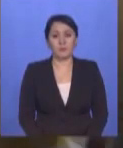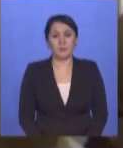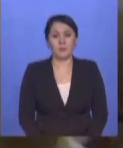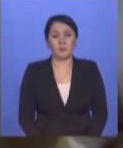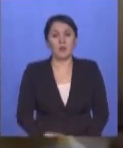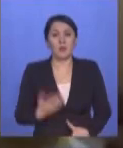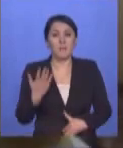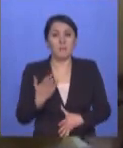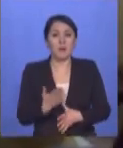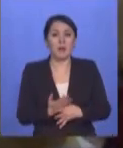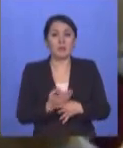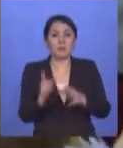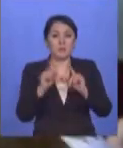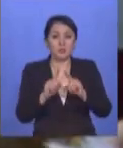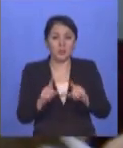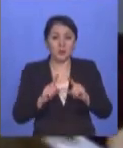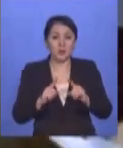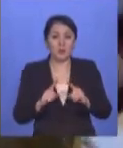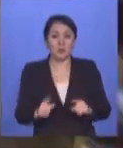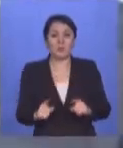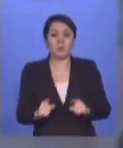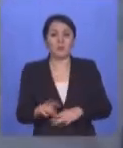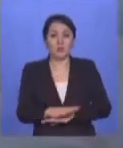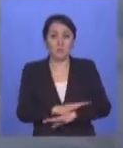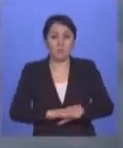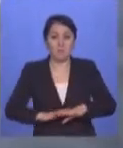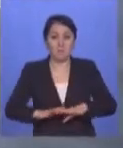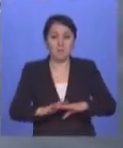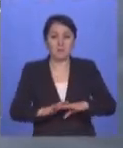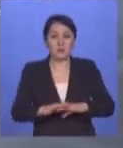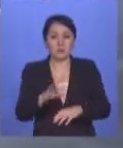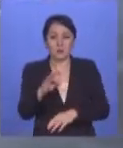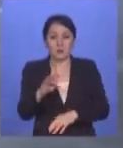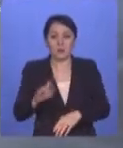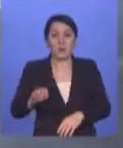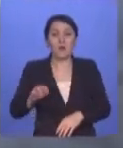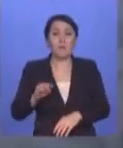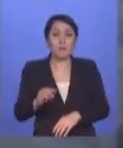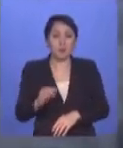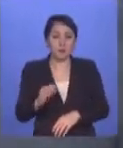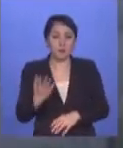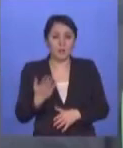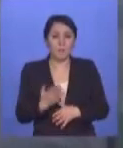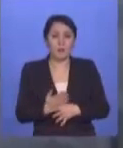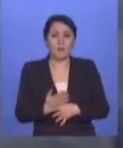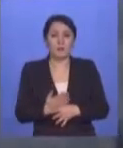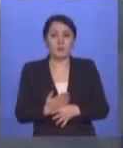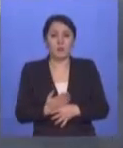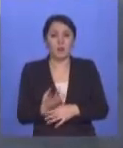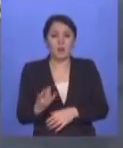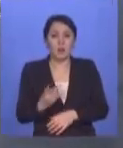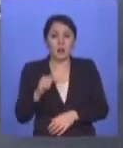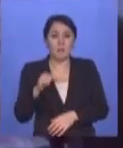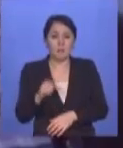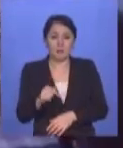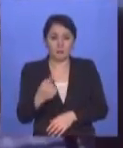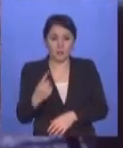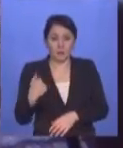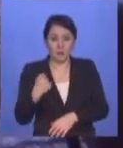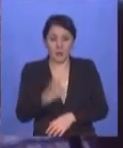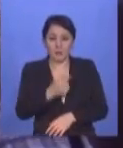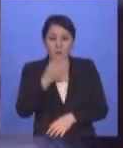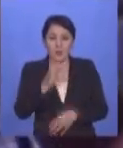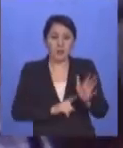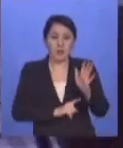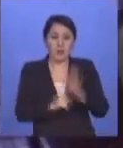Гуманитарлық көмекті ерекше әлем жақсылық жаса қоғамдық қоры және қанат еріктілері қозғалысы жинаған. Олар көмек жинауды осыдан бір апта бұрын